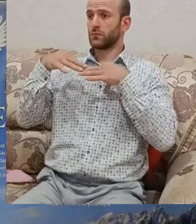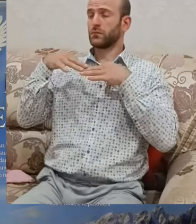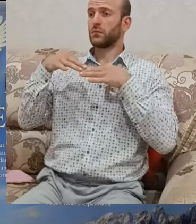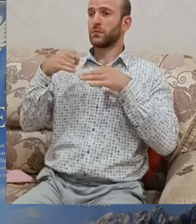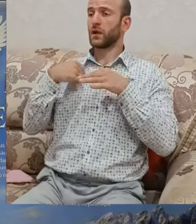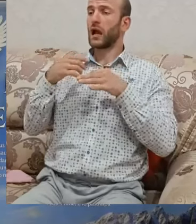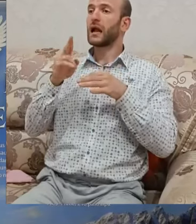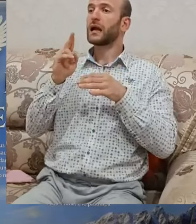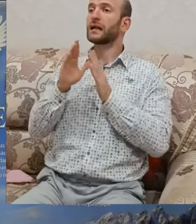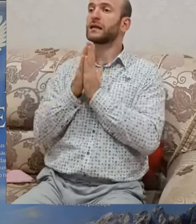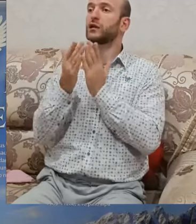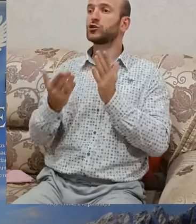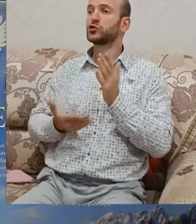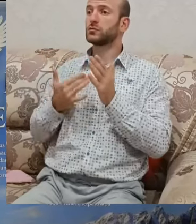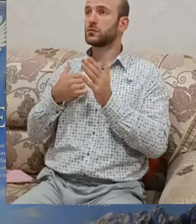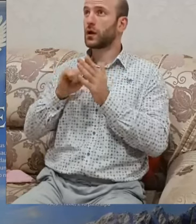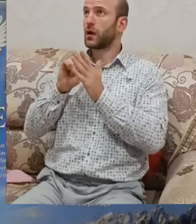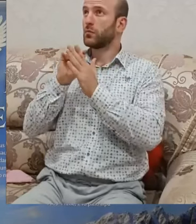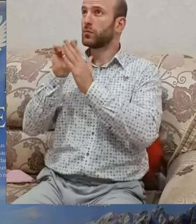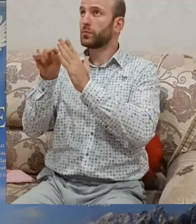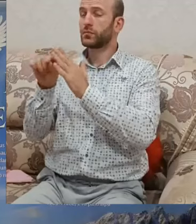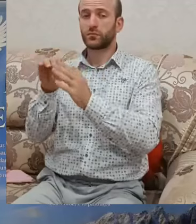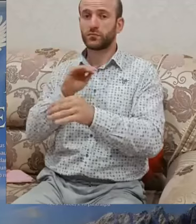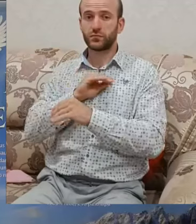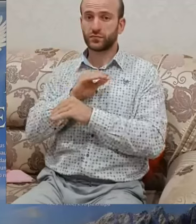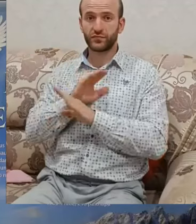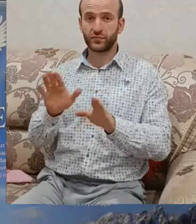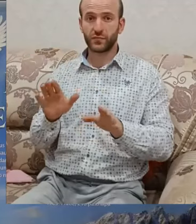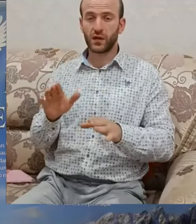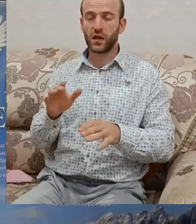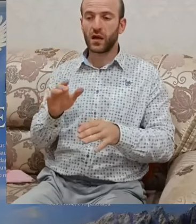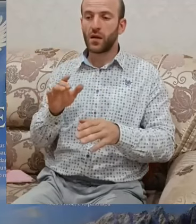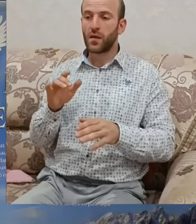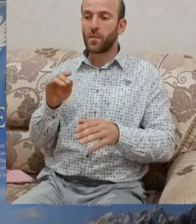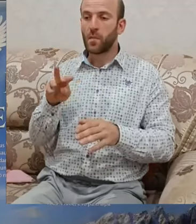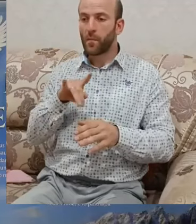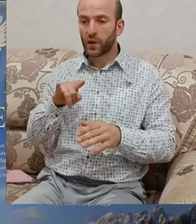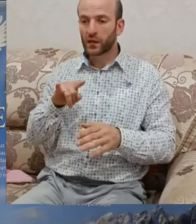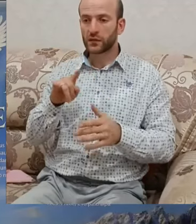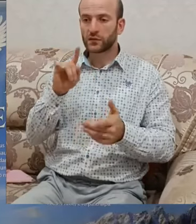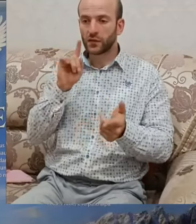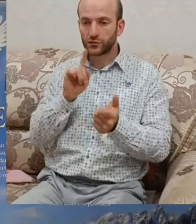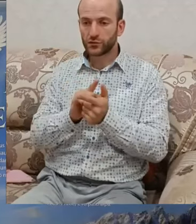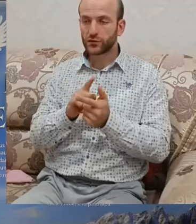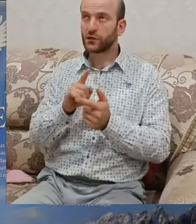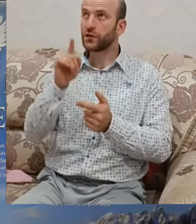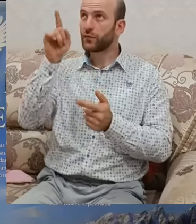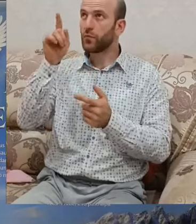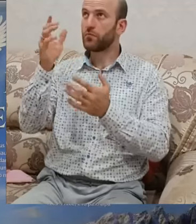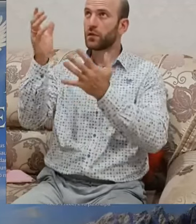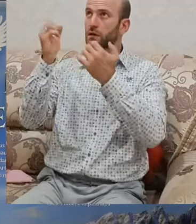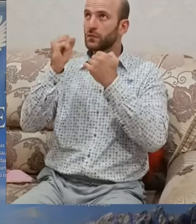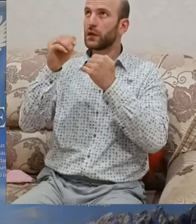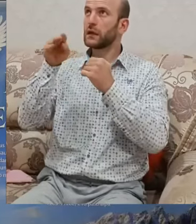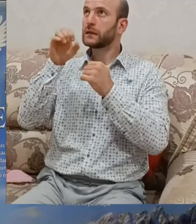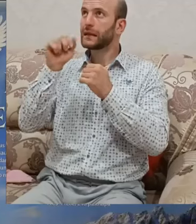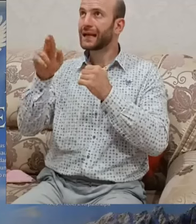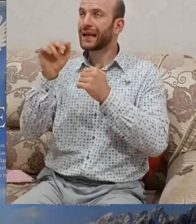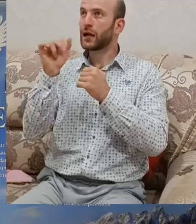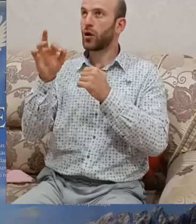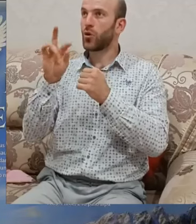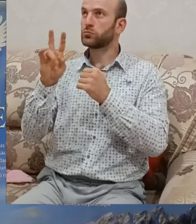tiksliai tokį, koks jis yra užrašytas. Должны его принять такого точно, как оно написано. Dievas stebi savo žodį, Бог